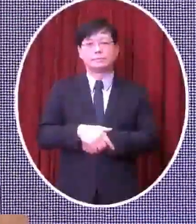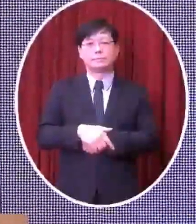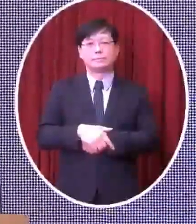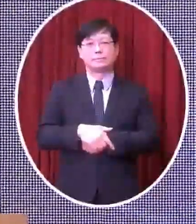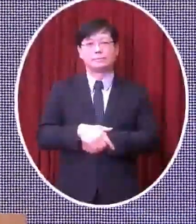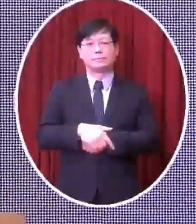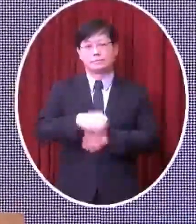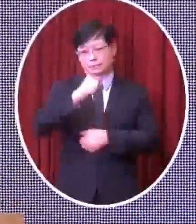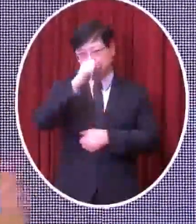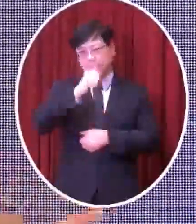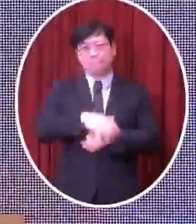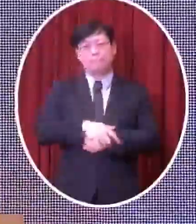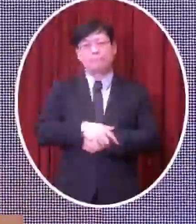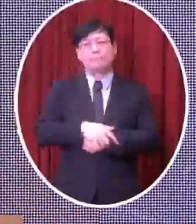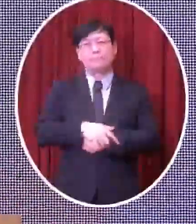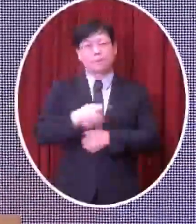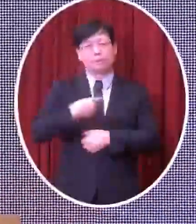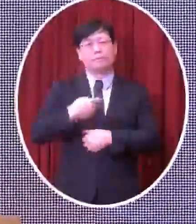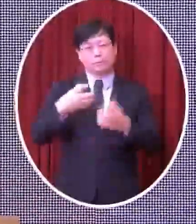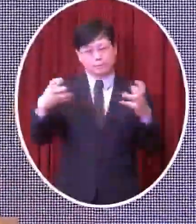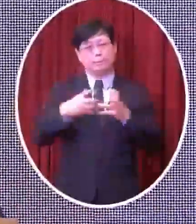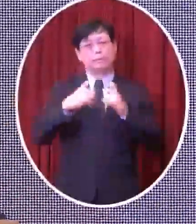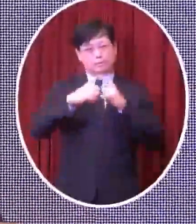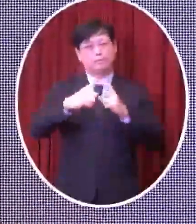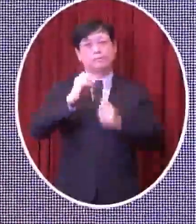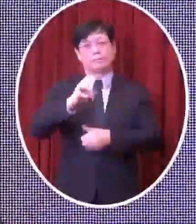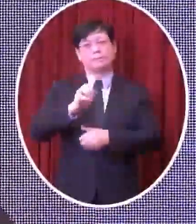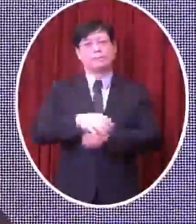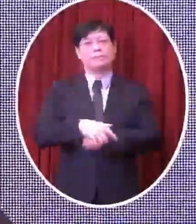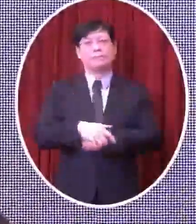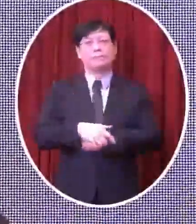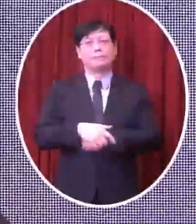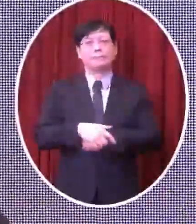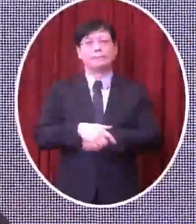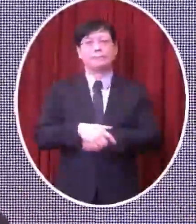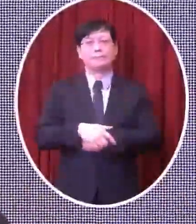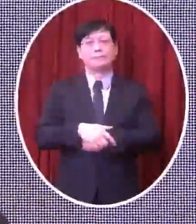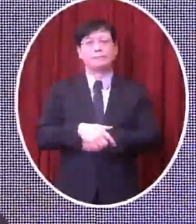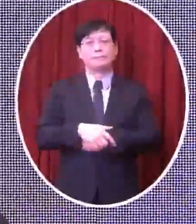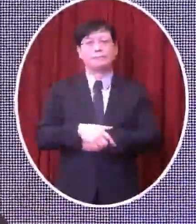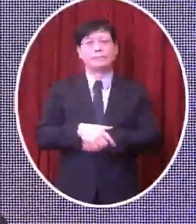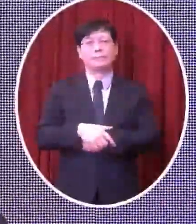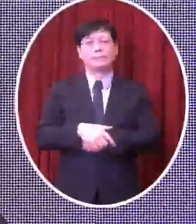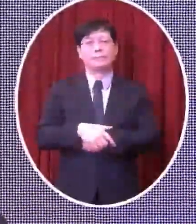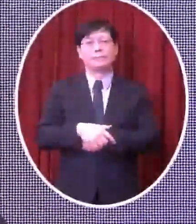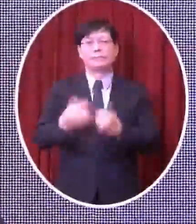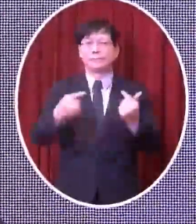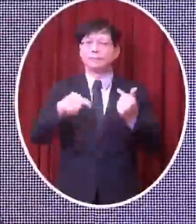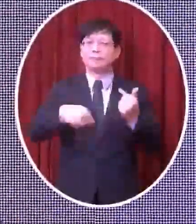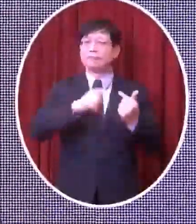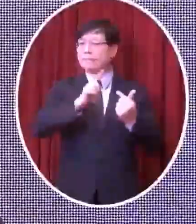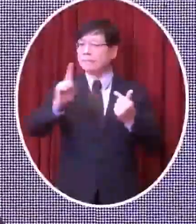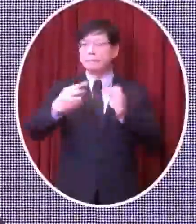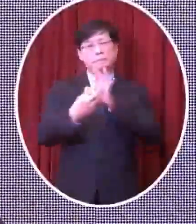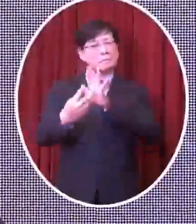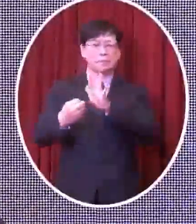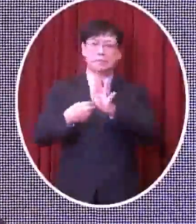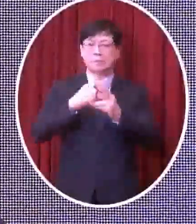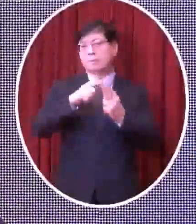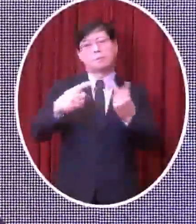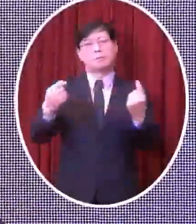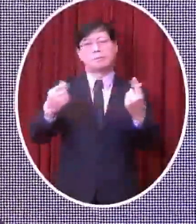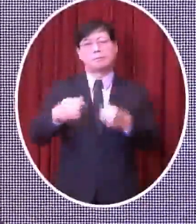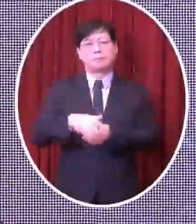这个总统记者会 由 总统回答。 好，那我就一并回答了啊。那其实不论是什么样的讲法，我觉得我